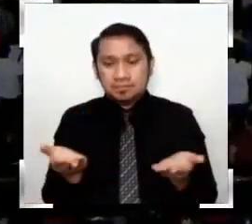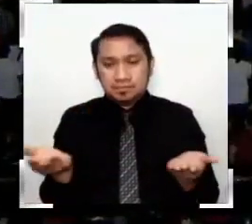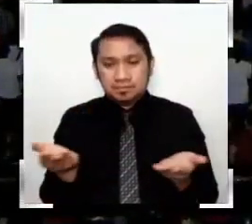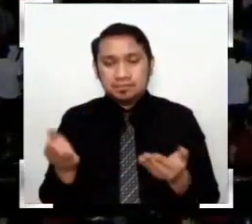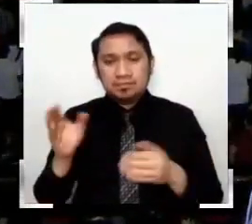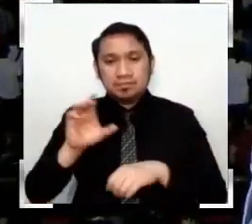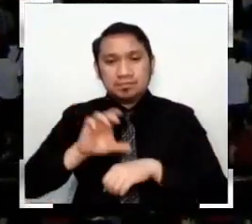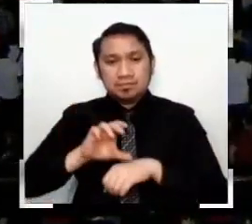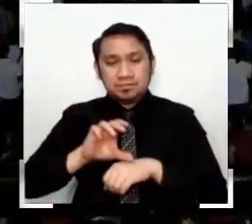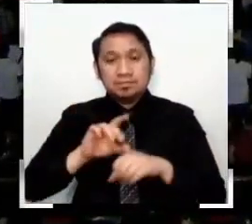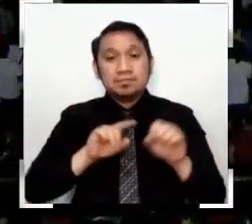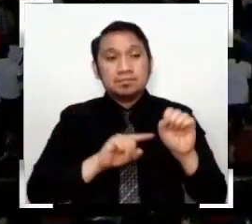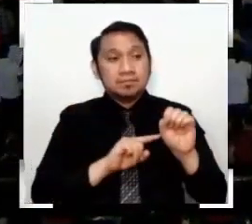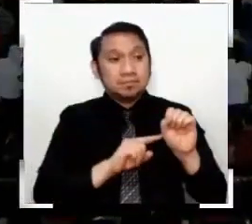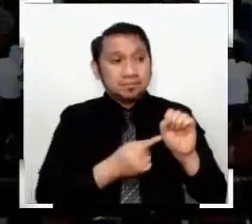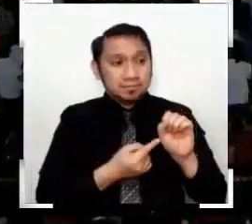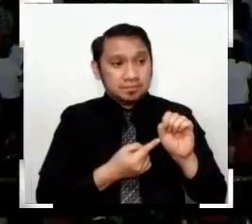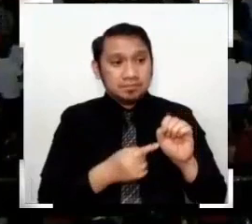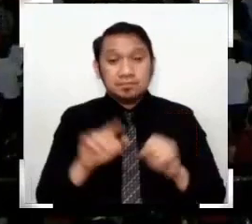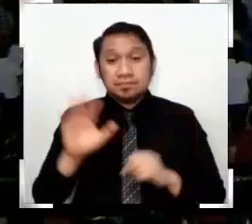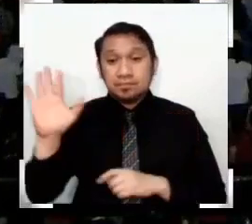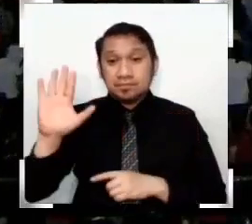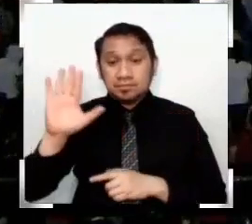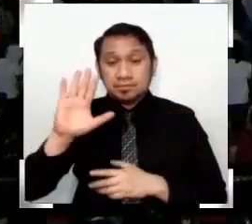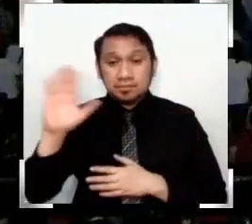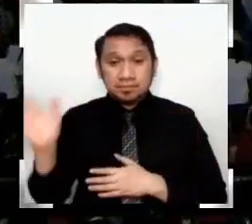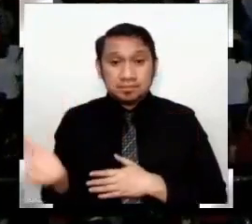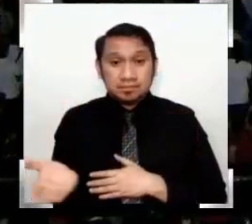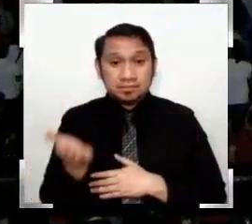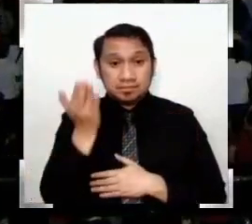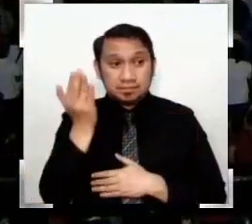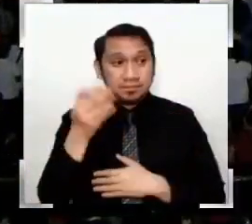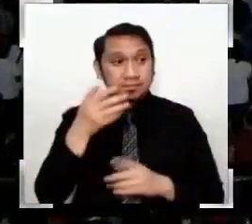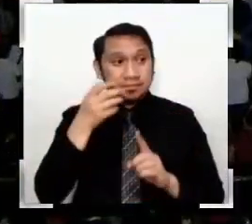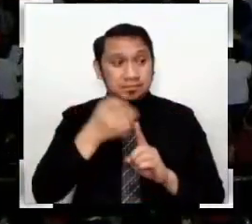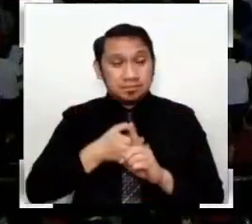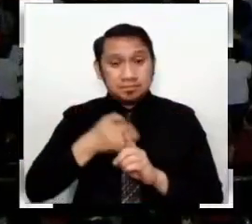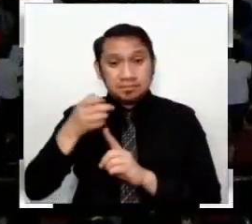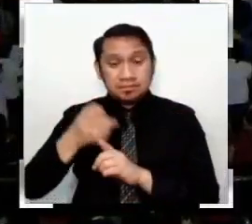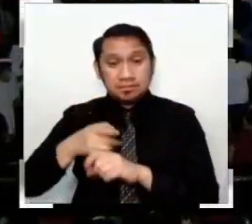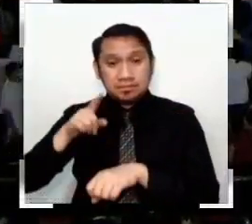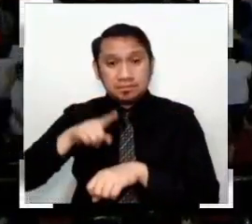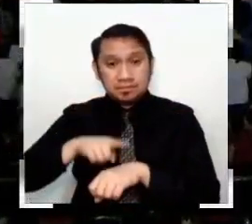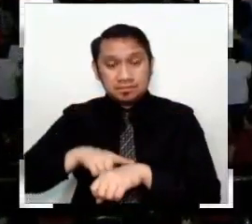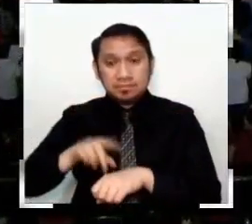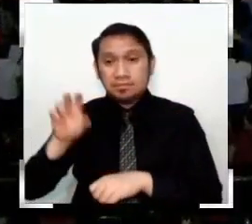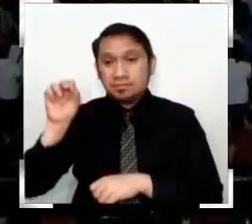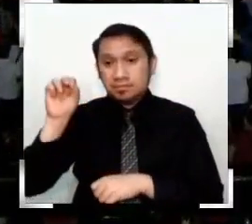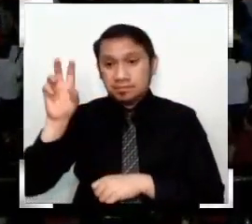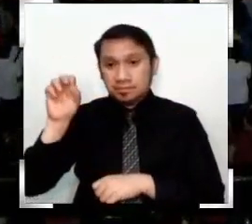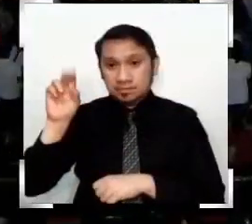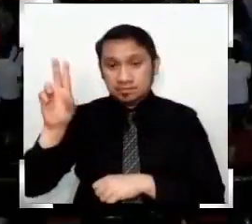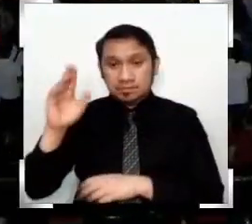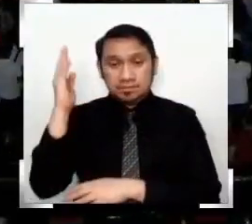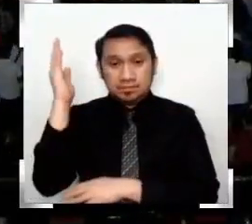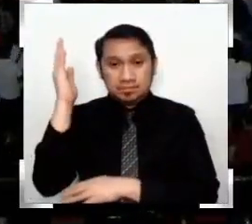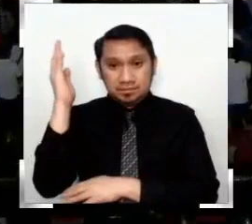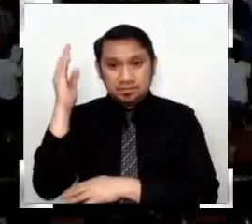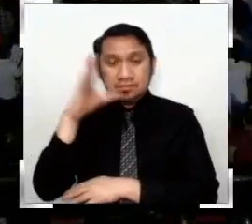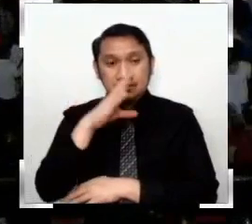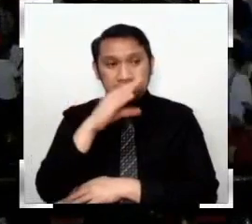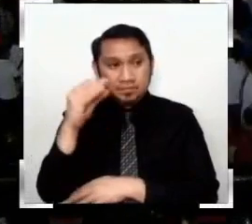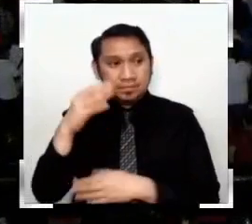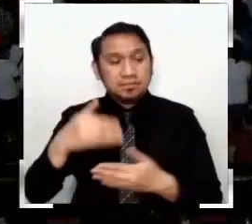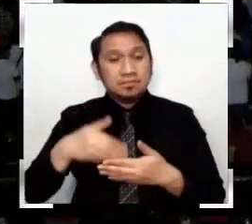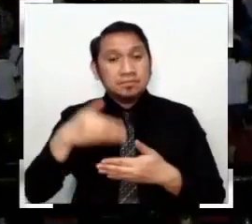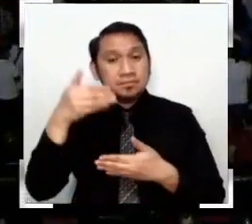Mag-uumpisa po yan alas 5 ng madaling araw at kada oras po yan hanggang alas 12 ng tanghali. At pagkatapos, susundan po ito ng